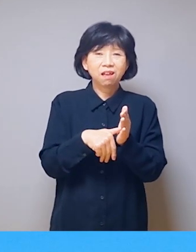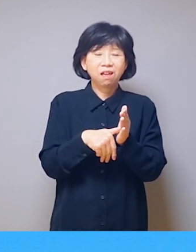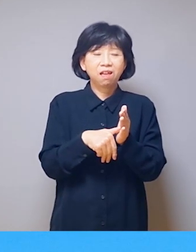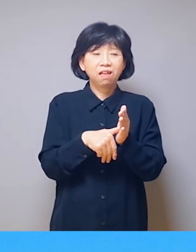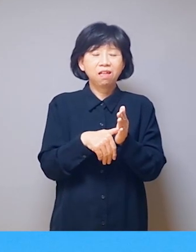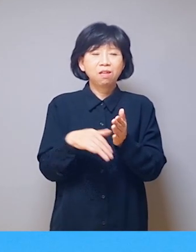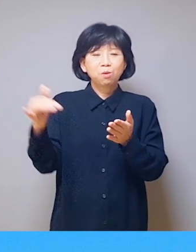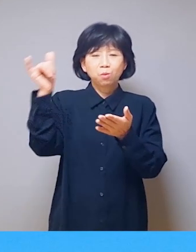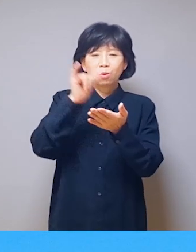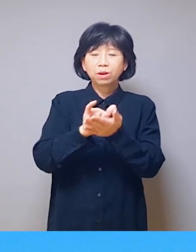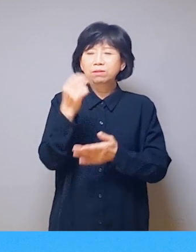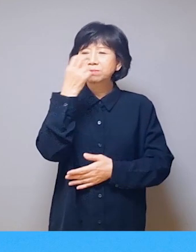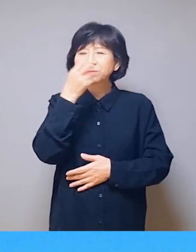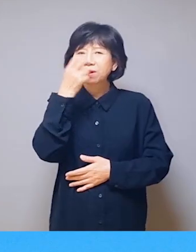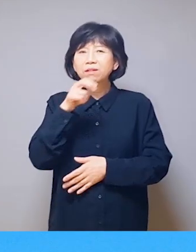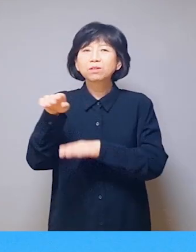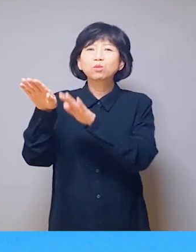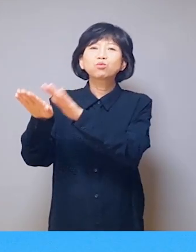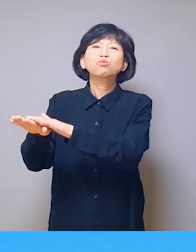몸만 왔어요.